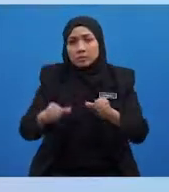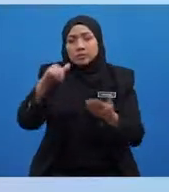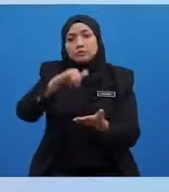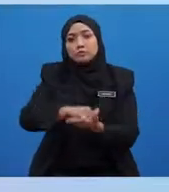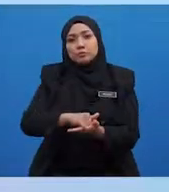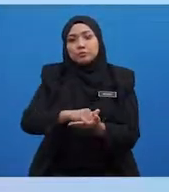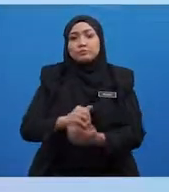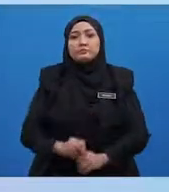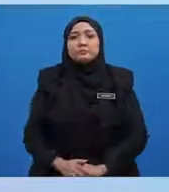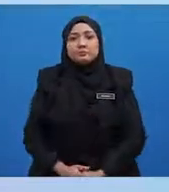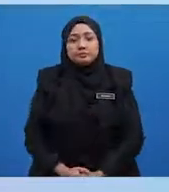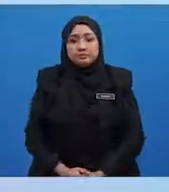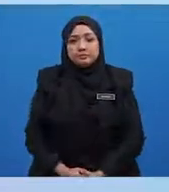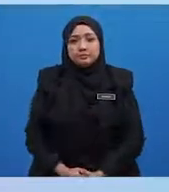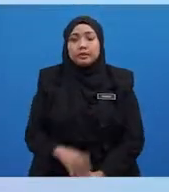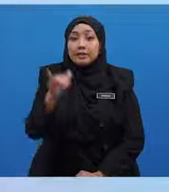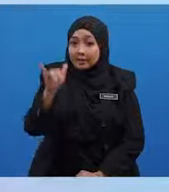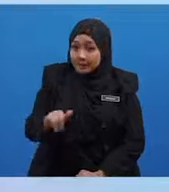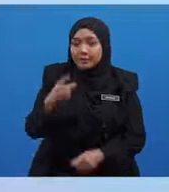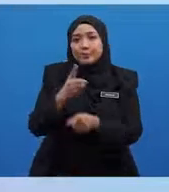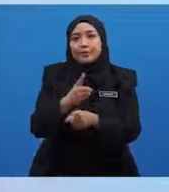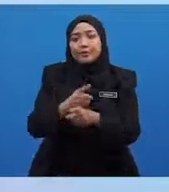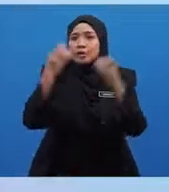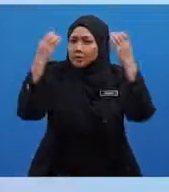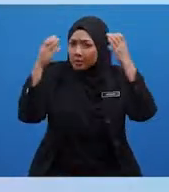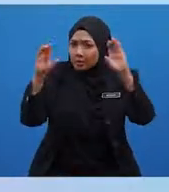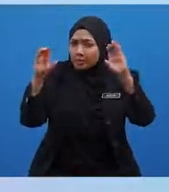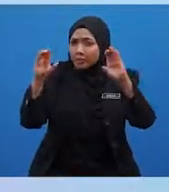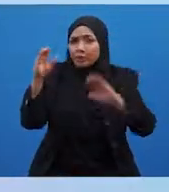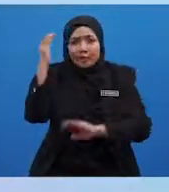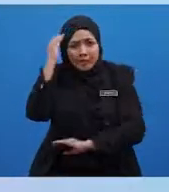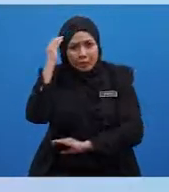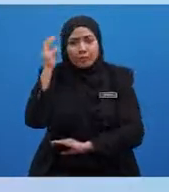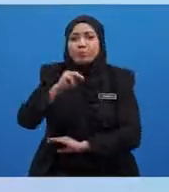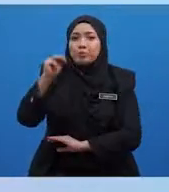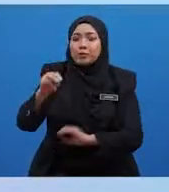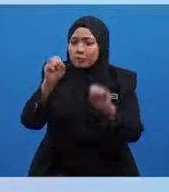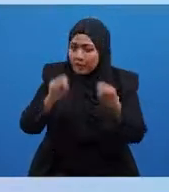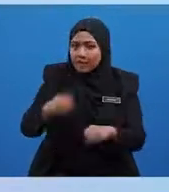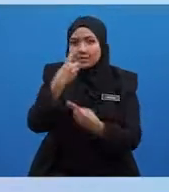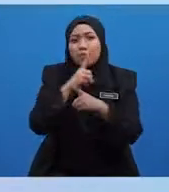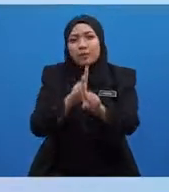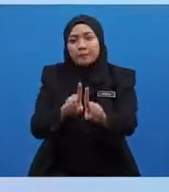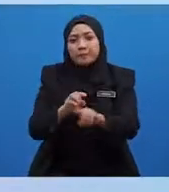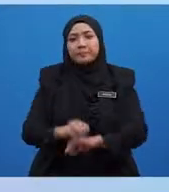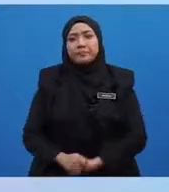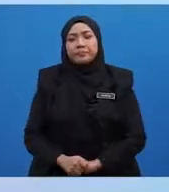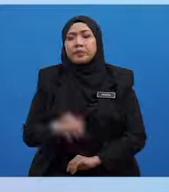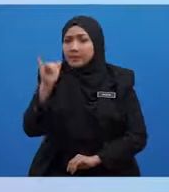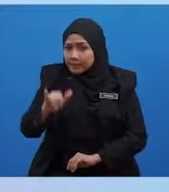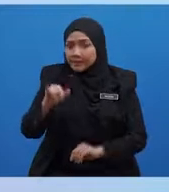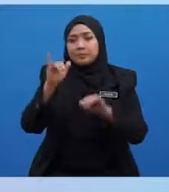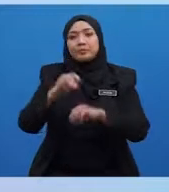Ya, betul. Cikgu dah agak murid-murid boleh menjawab. Ya, murid-murid, ada gambar